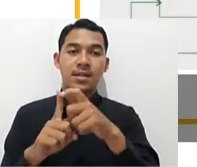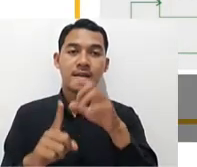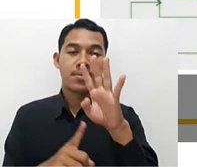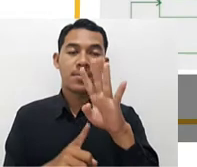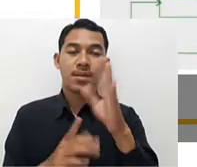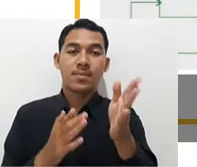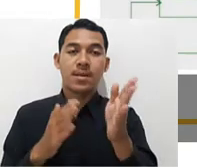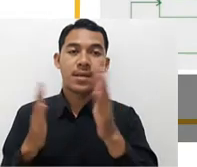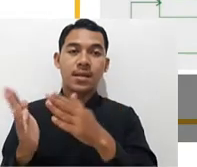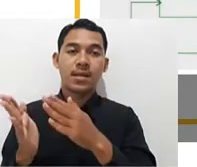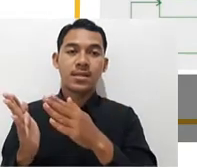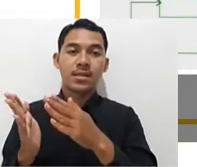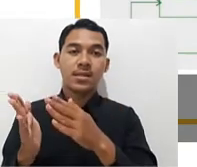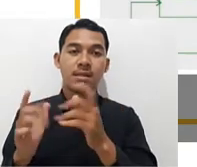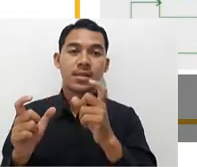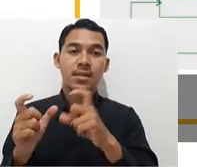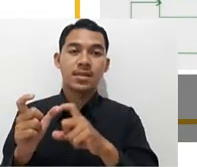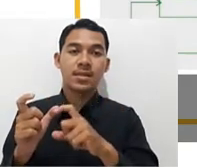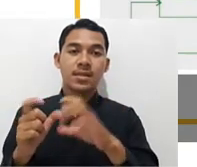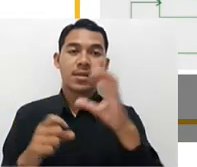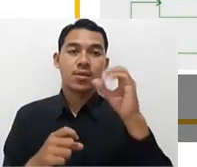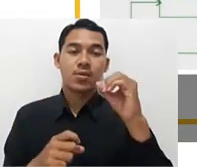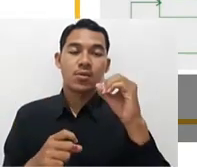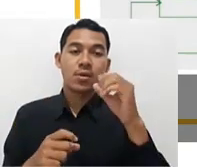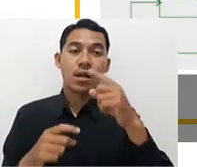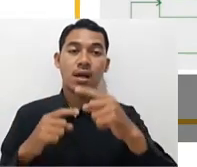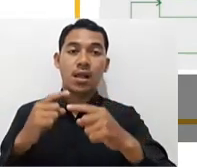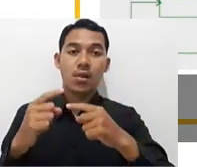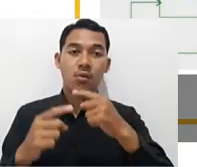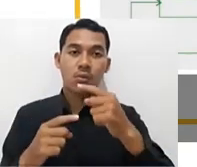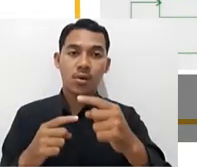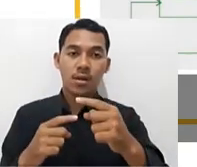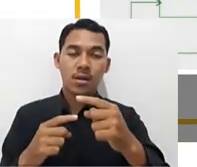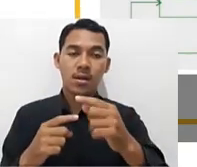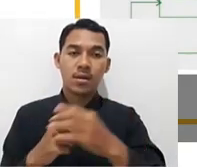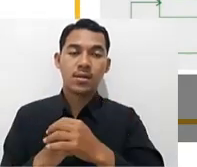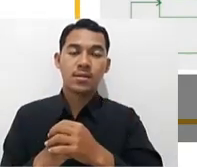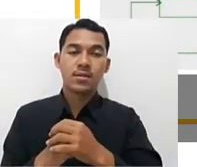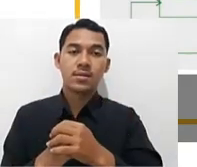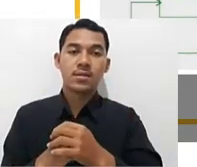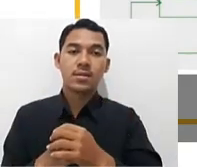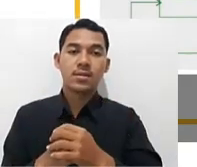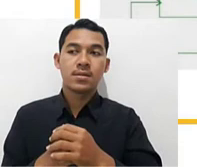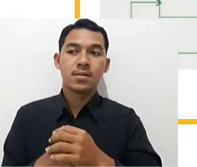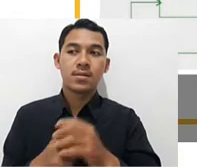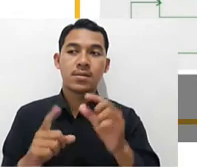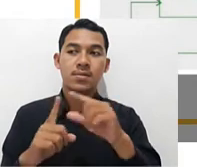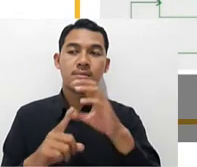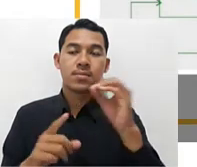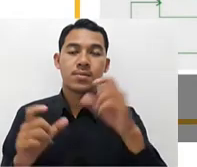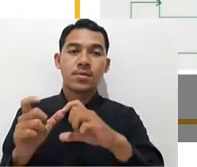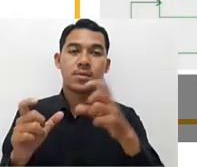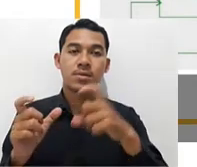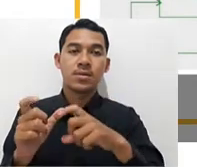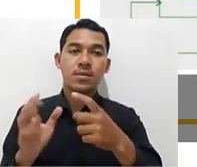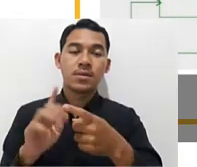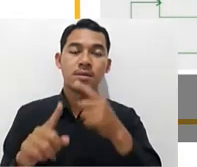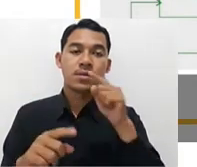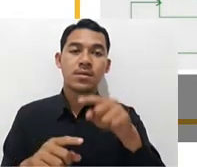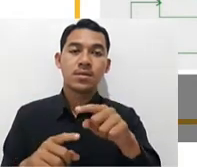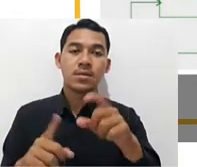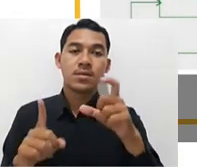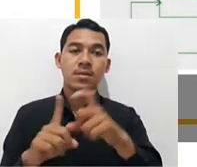bakal bergeser ke serial outputnya, bakal keluar. Nah, misalkan prosesnya dari sini gitu tuh. D2 jadi 1.